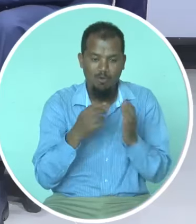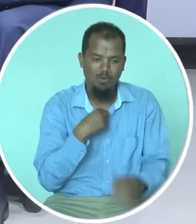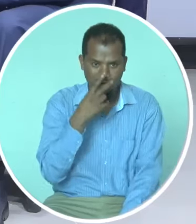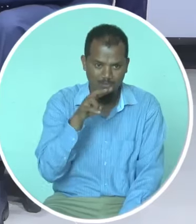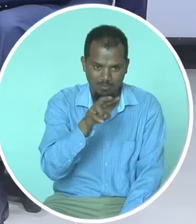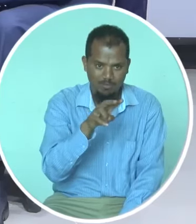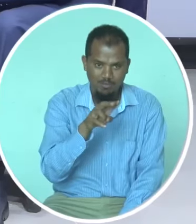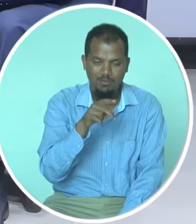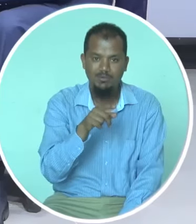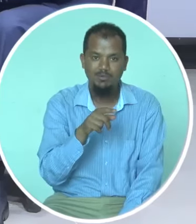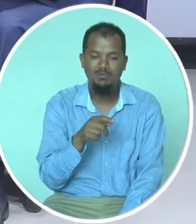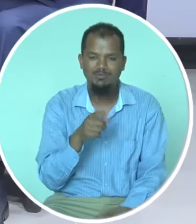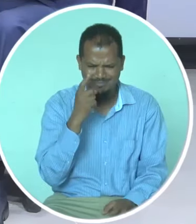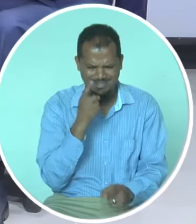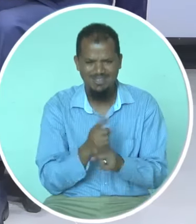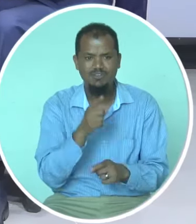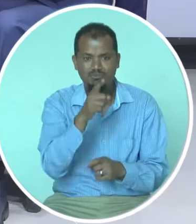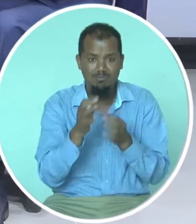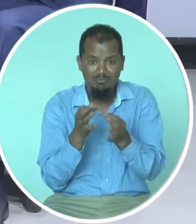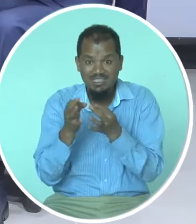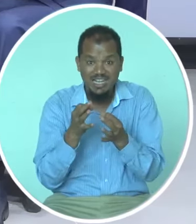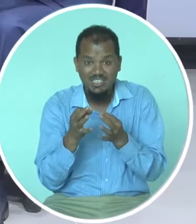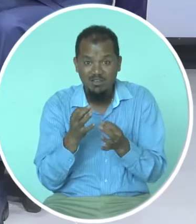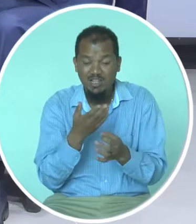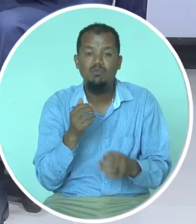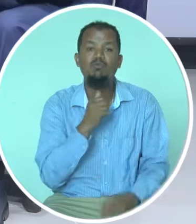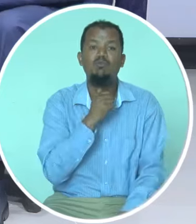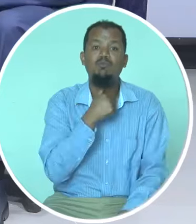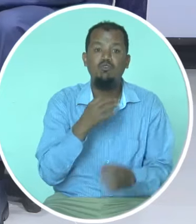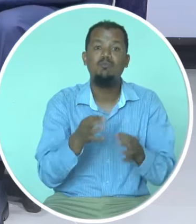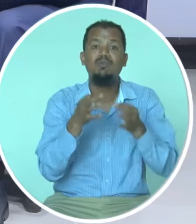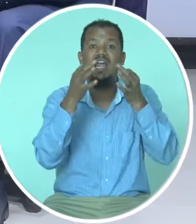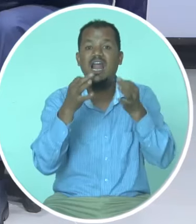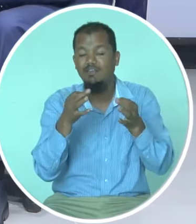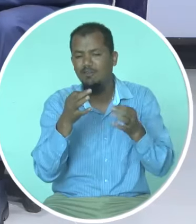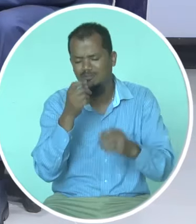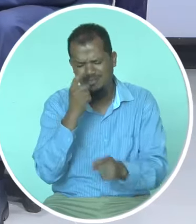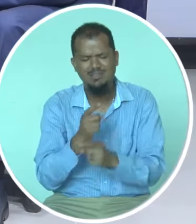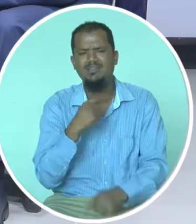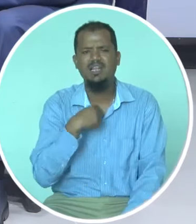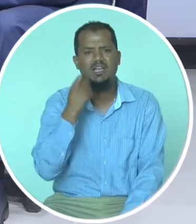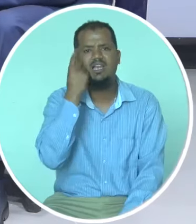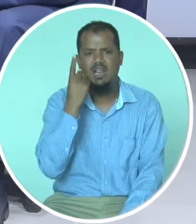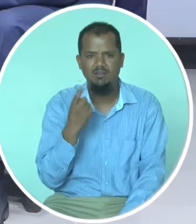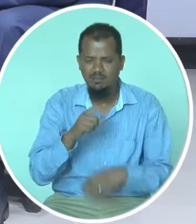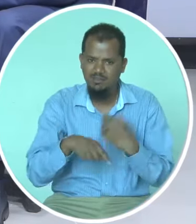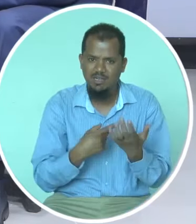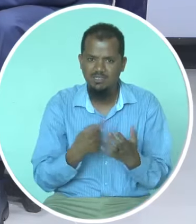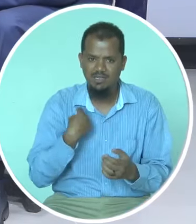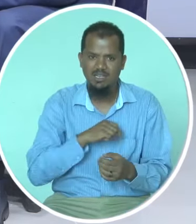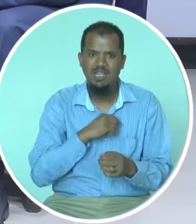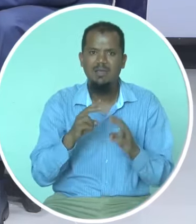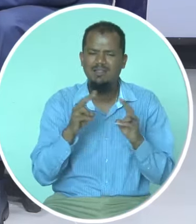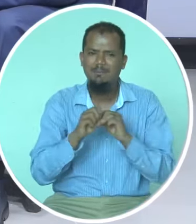متايو مالك سوان الرد لهم بتككل يمتقل سونا قر وبأرومينيا ميتلالفو ملكت بتككل الرد لهم